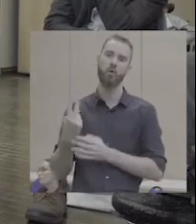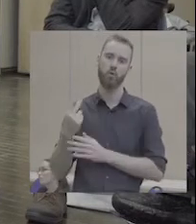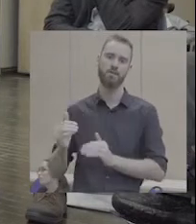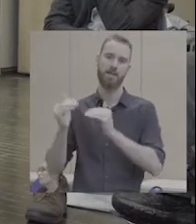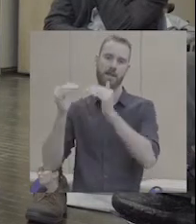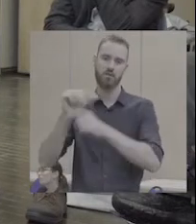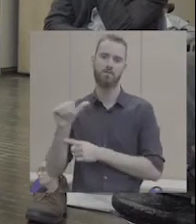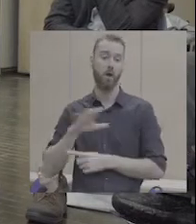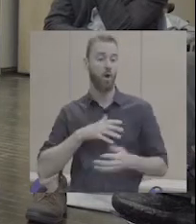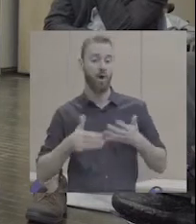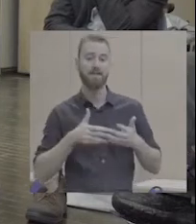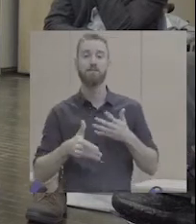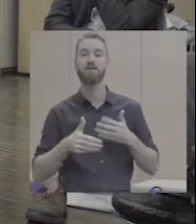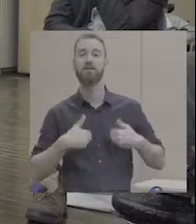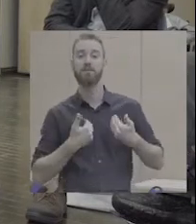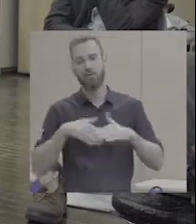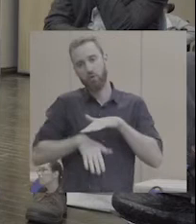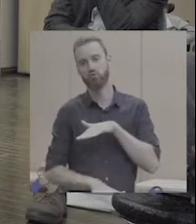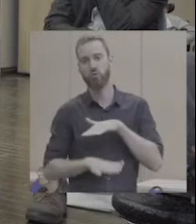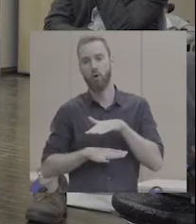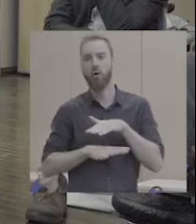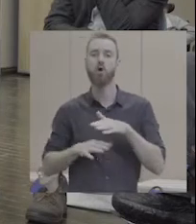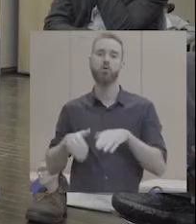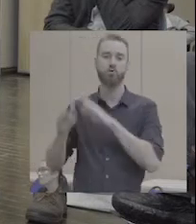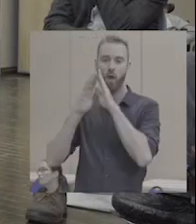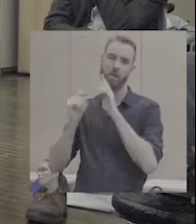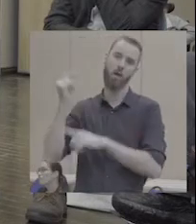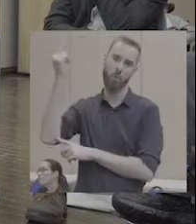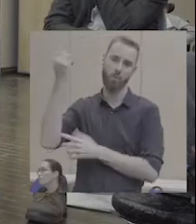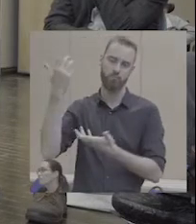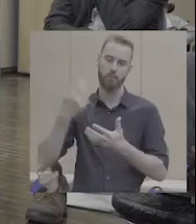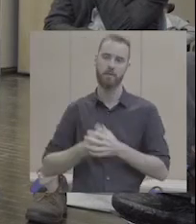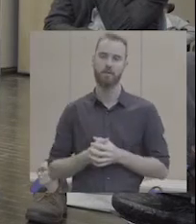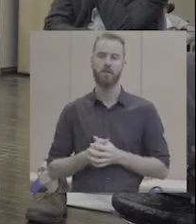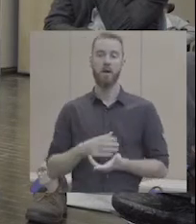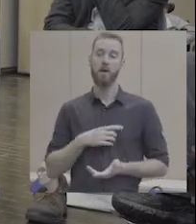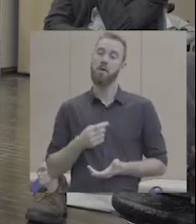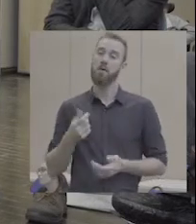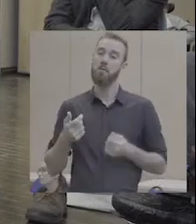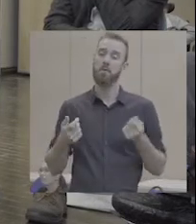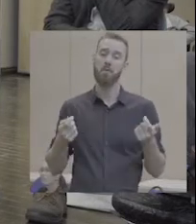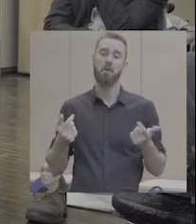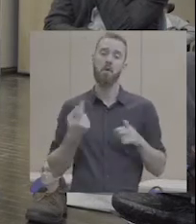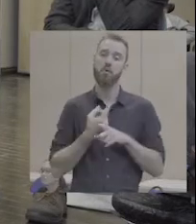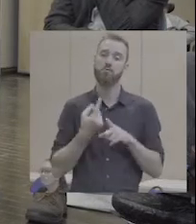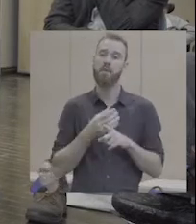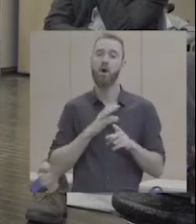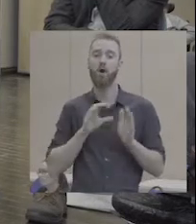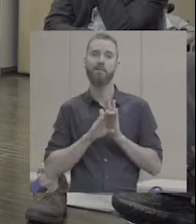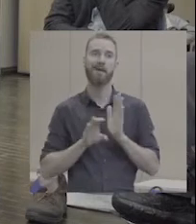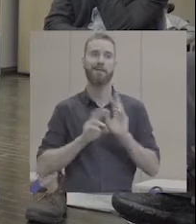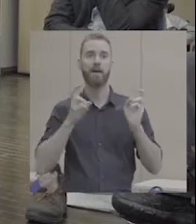là, où il va y avoir des espaces de vie en bas, puis les chambres en haut, avec quelques logements peut-être qui vont avoir